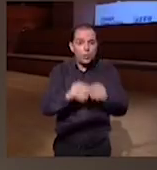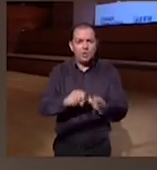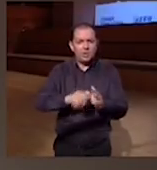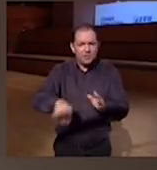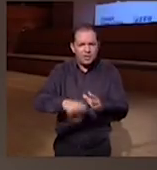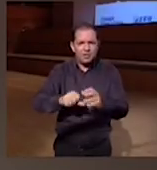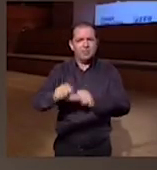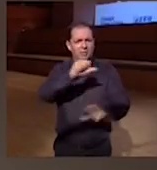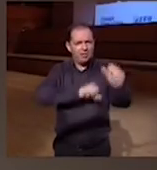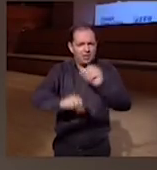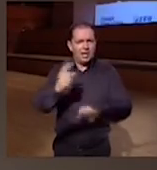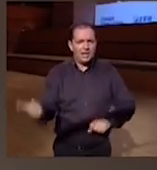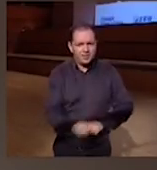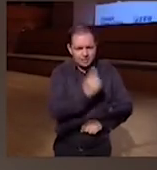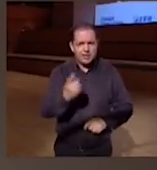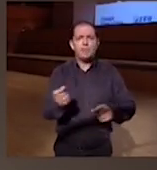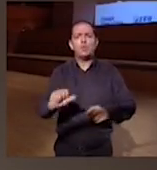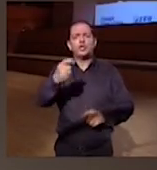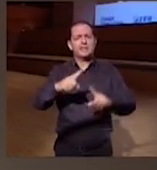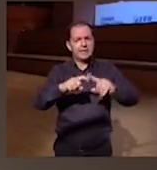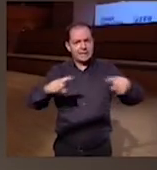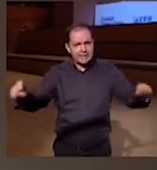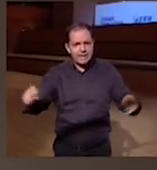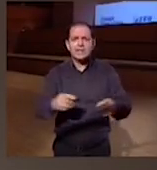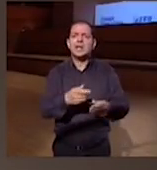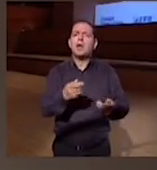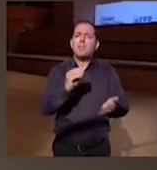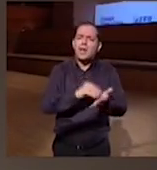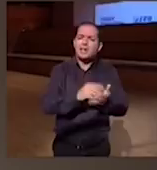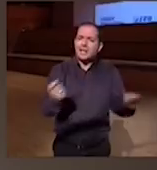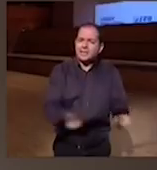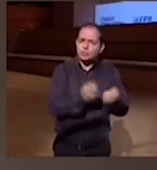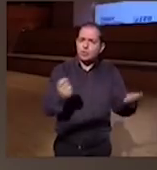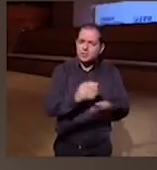στην ανακύκλωση και στη διάθεση πρώτων υλών από επαναχρησιμοποίηση.